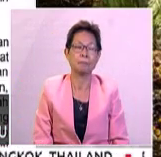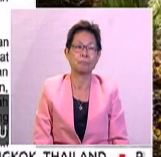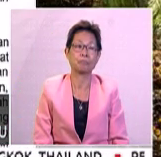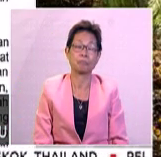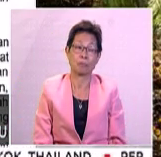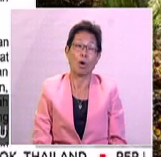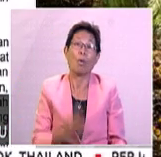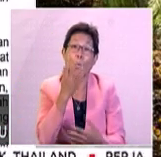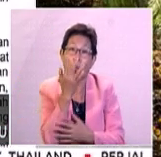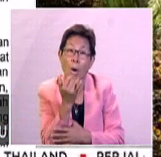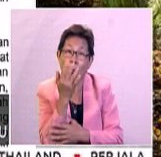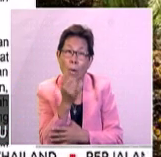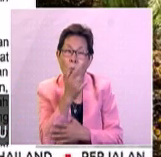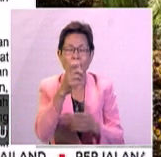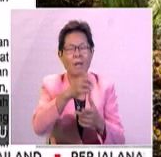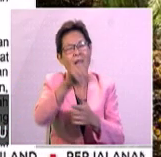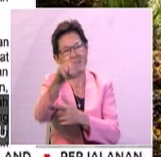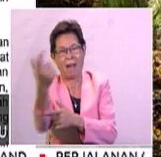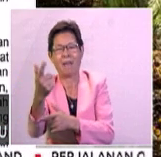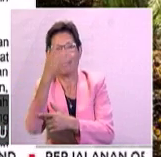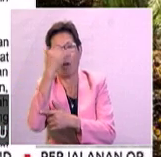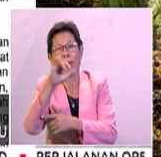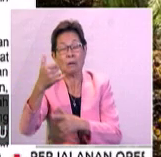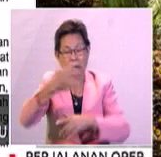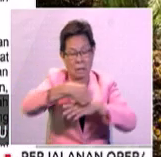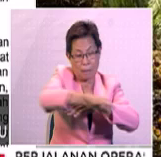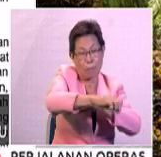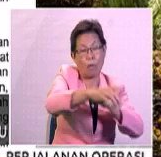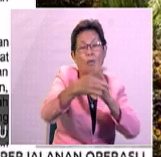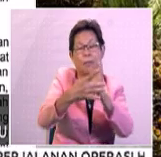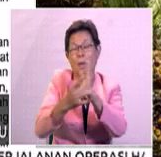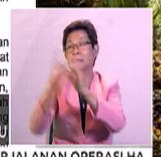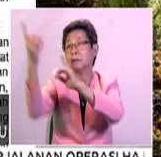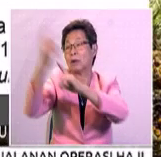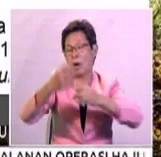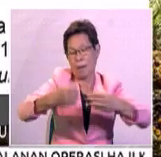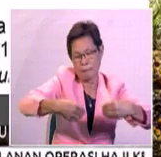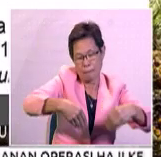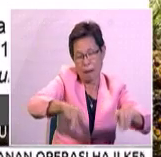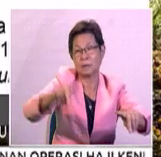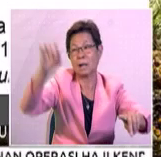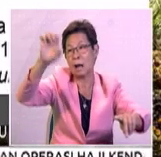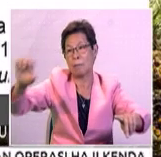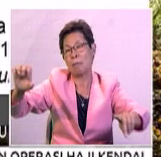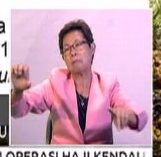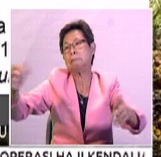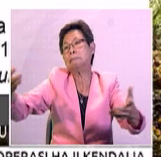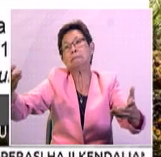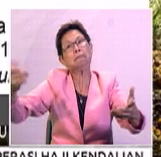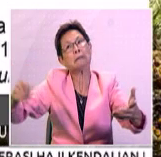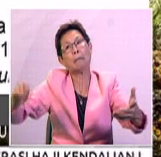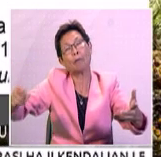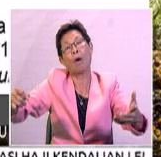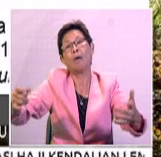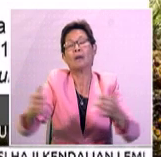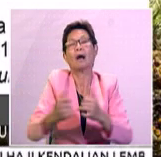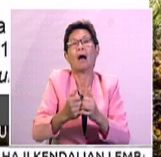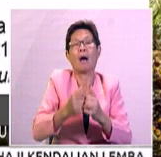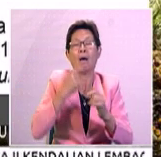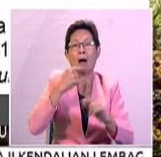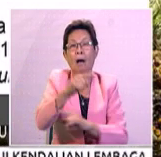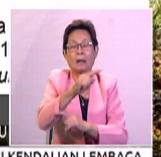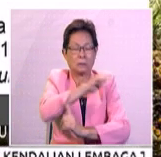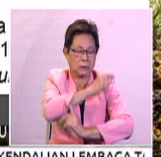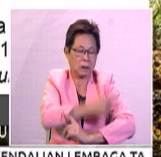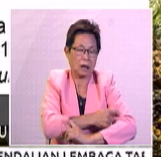Langkah itu diambil sebagai alternatif sekiranya ekspor minyak sawit ke pasaran Eropah EU terjejas dengan pelaksanaan arahan